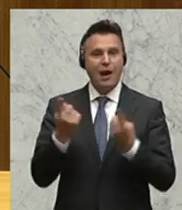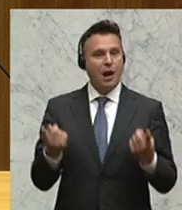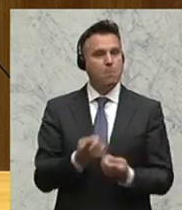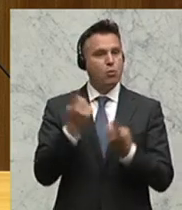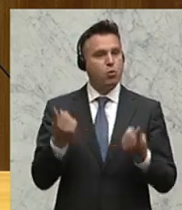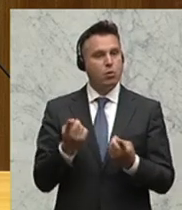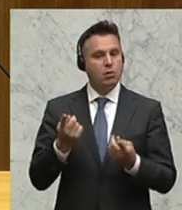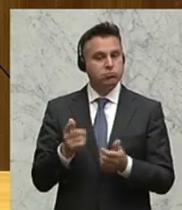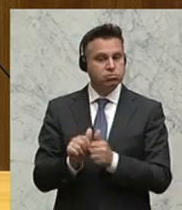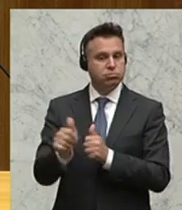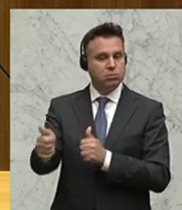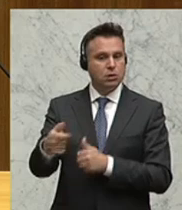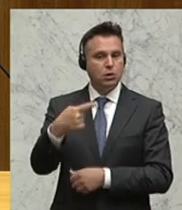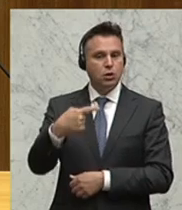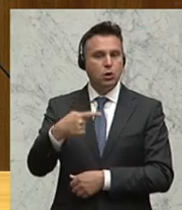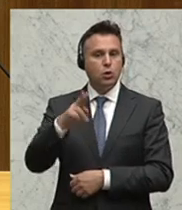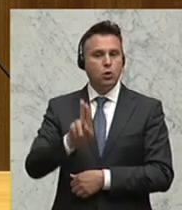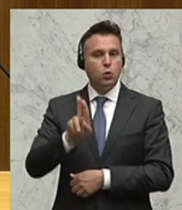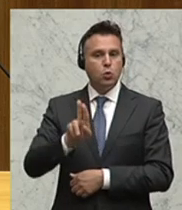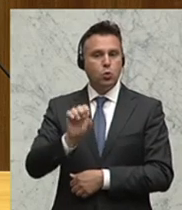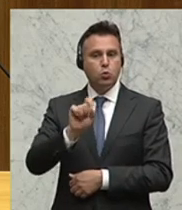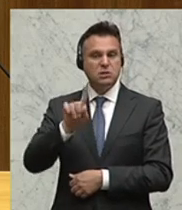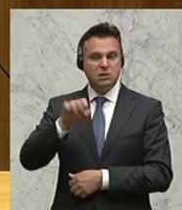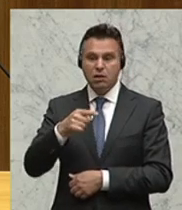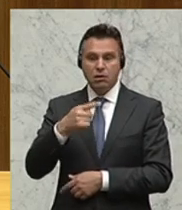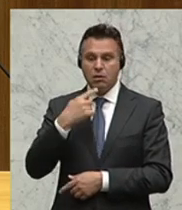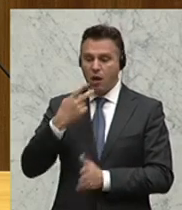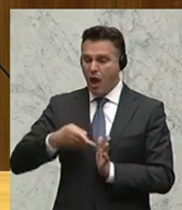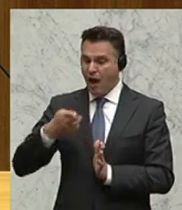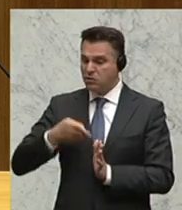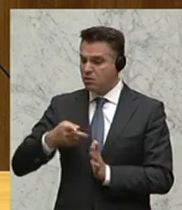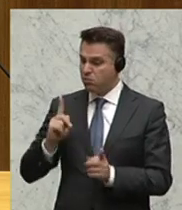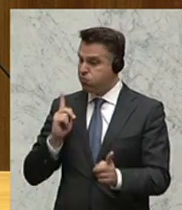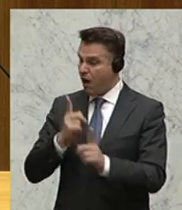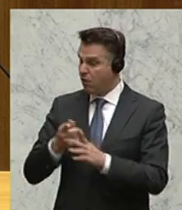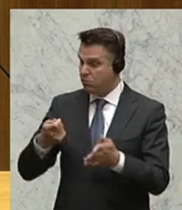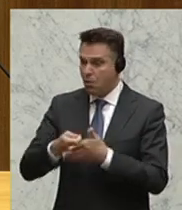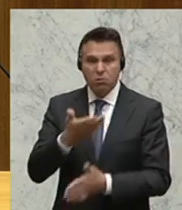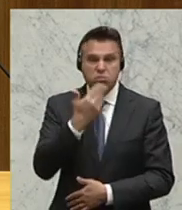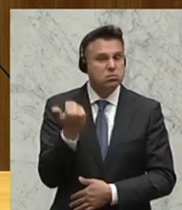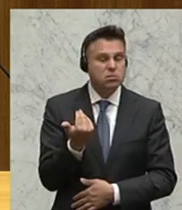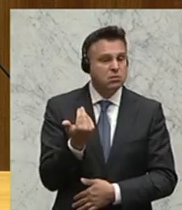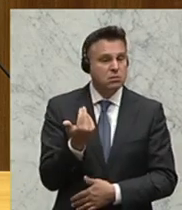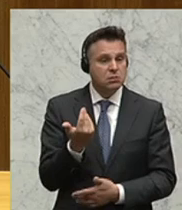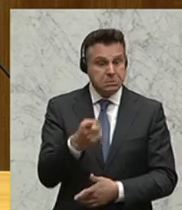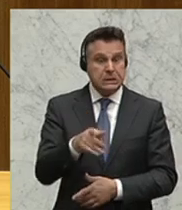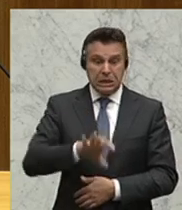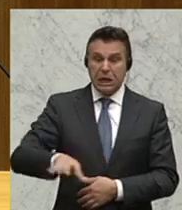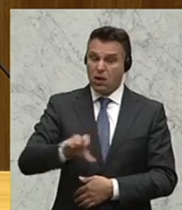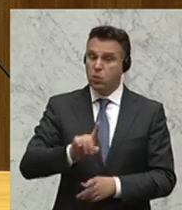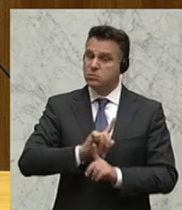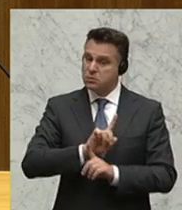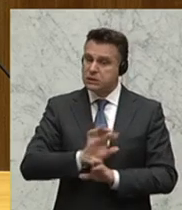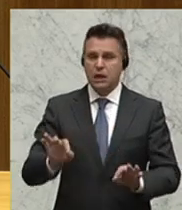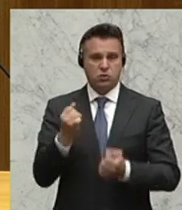und voranbringt. Der Bezirk Güssing hat beispielsweise nicht einmal einen Eisenbahnanschluss. Also man sieht, wie schwierig die Region ist. Und daher bemüht man